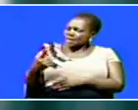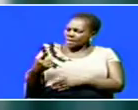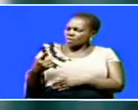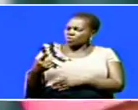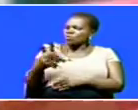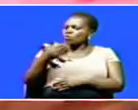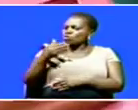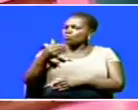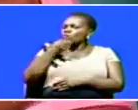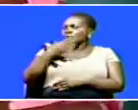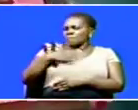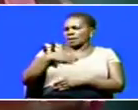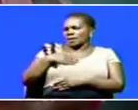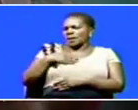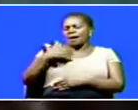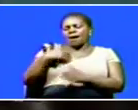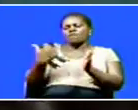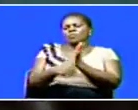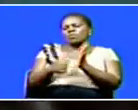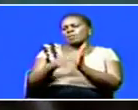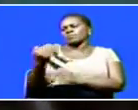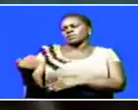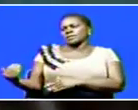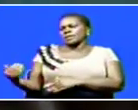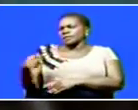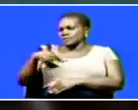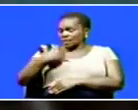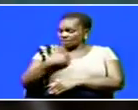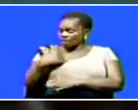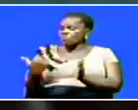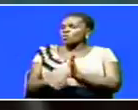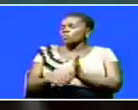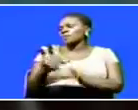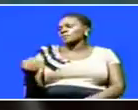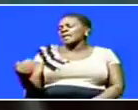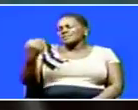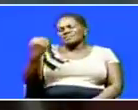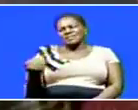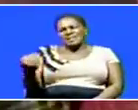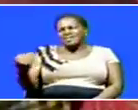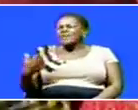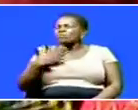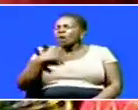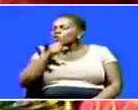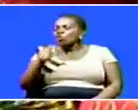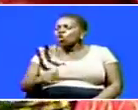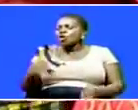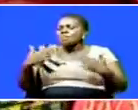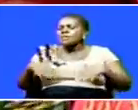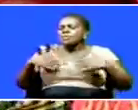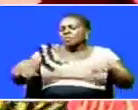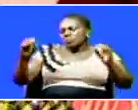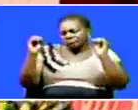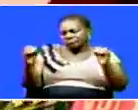yangu. Sisi tuko na tabu ya watoto. Si hata mimi niko naye. Watoto hawataki wazee.